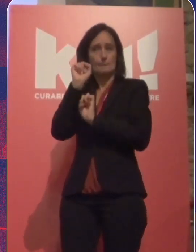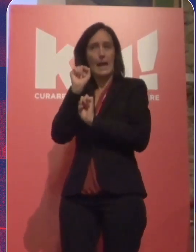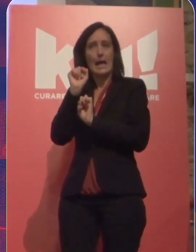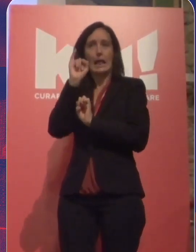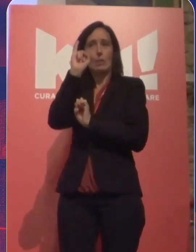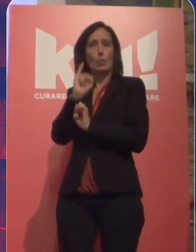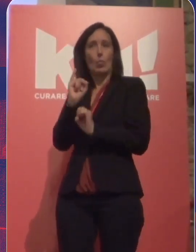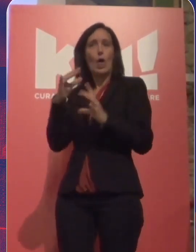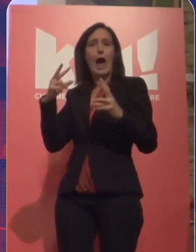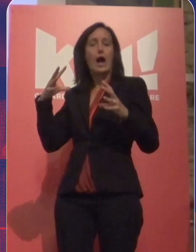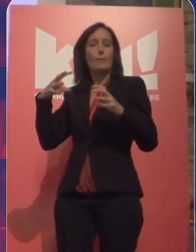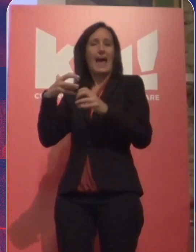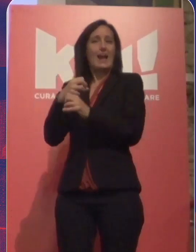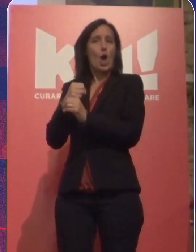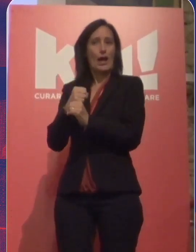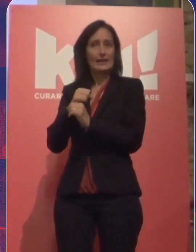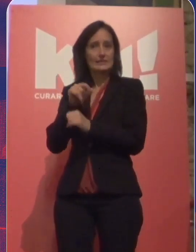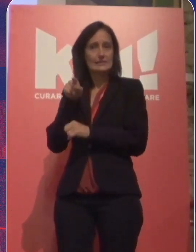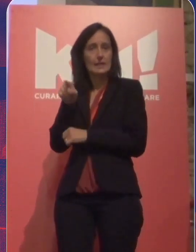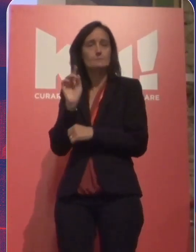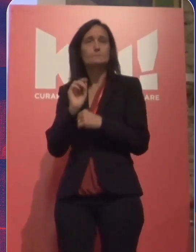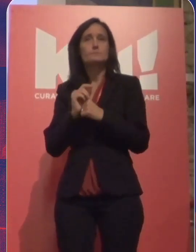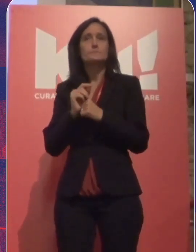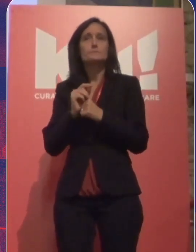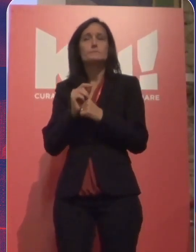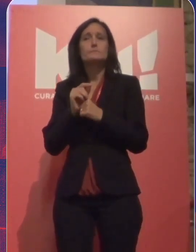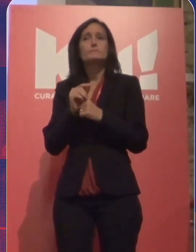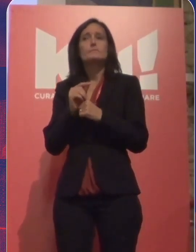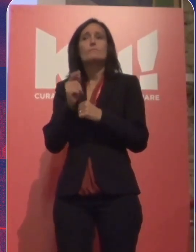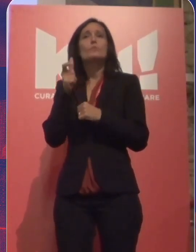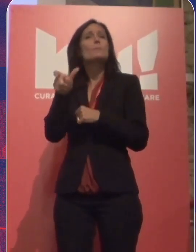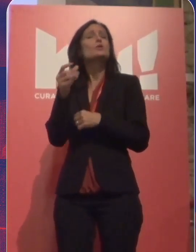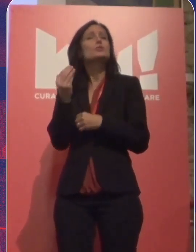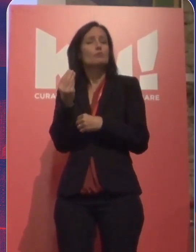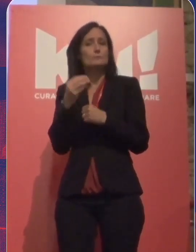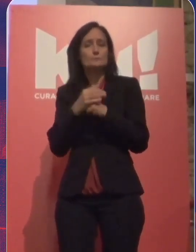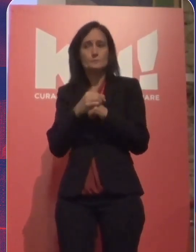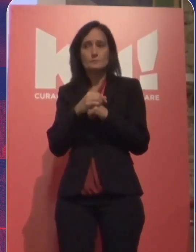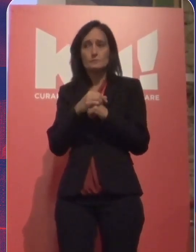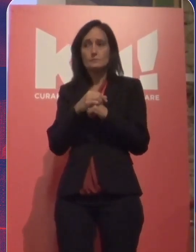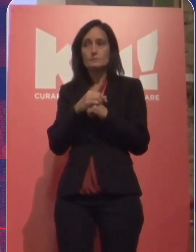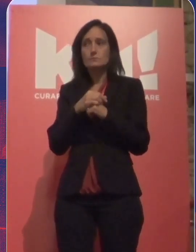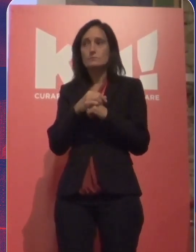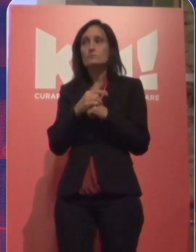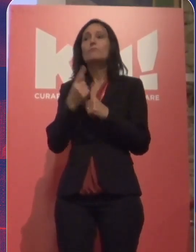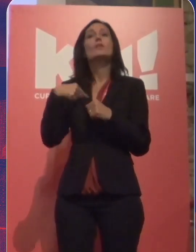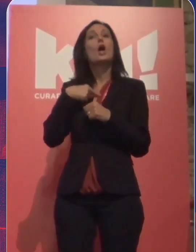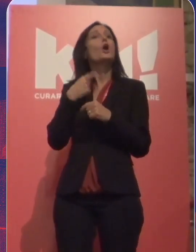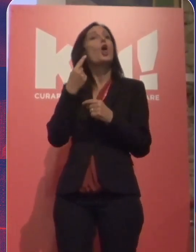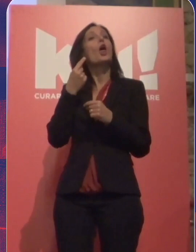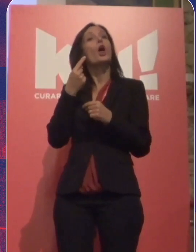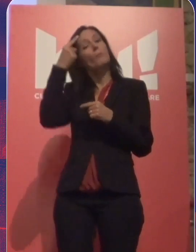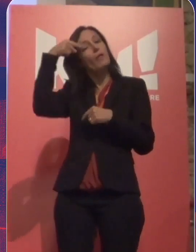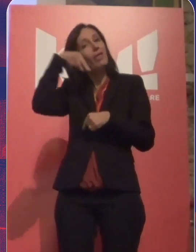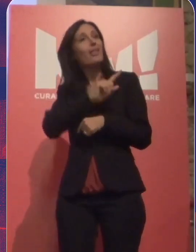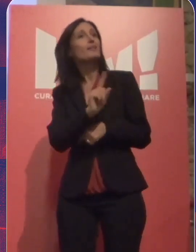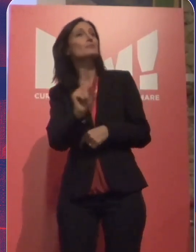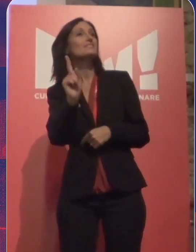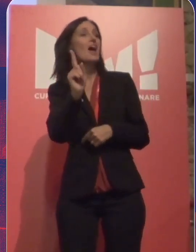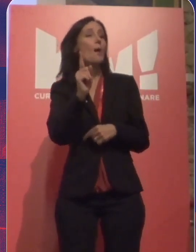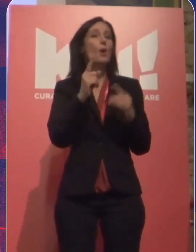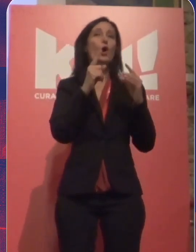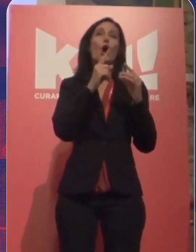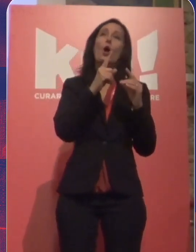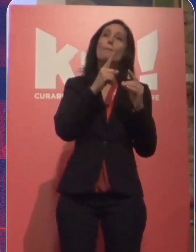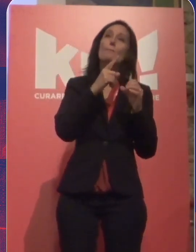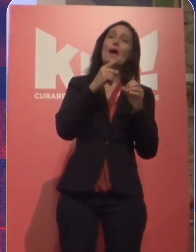perché in questo tempo noi vediamo l'anoressia totalmente di giunta dall industria della moda dal canone estetico